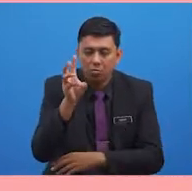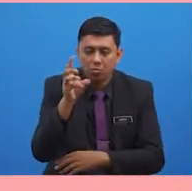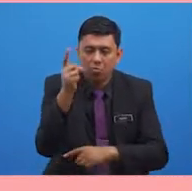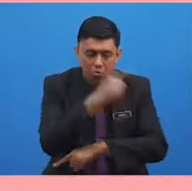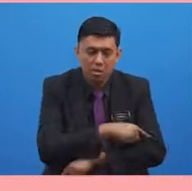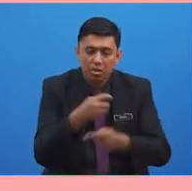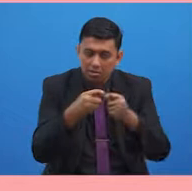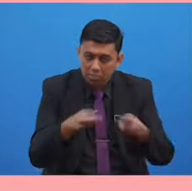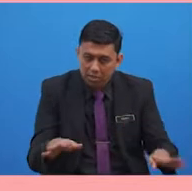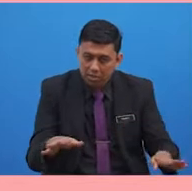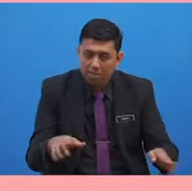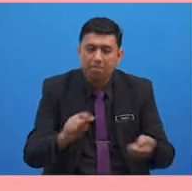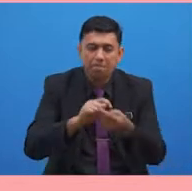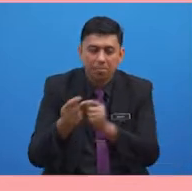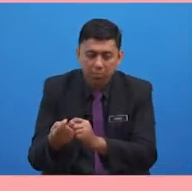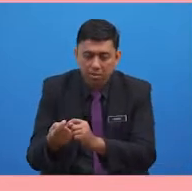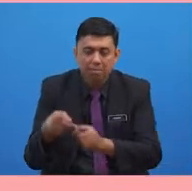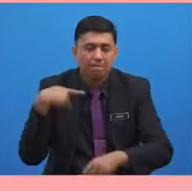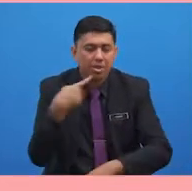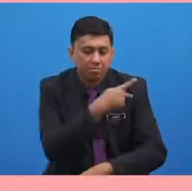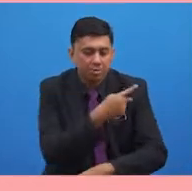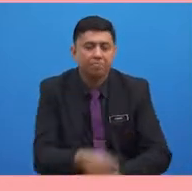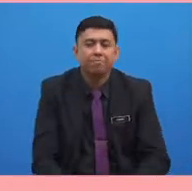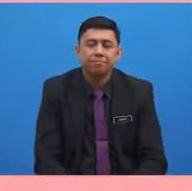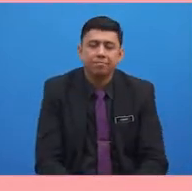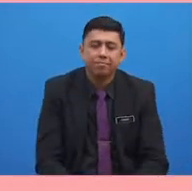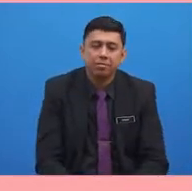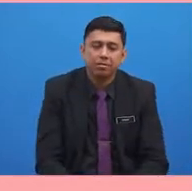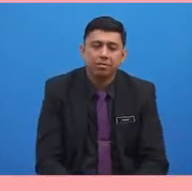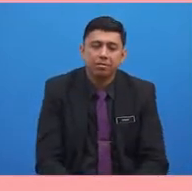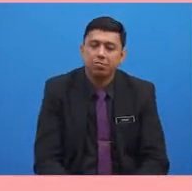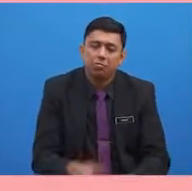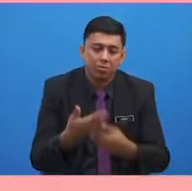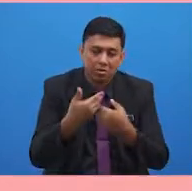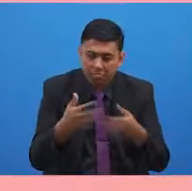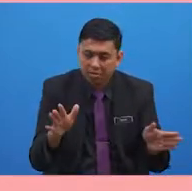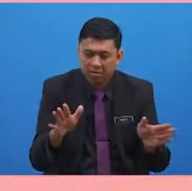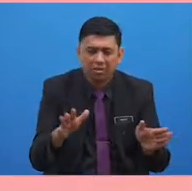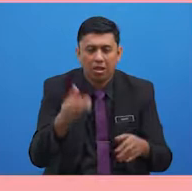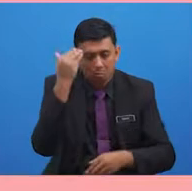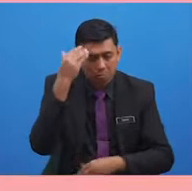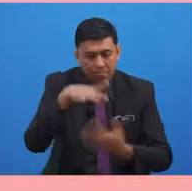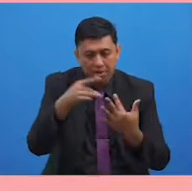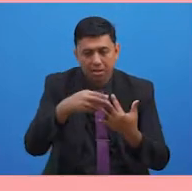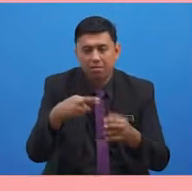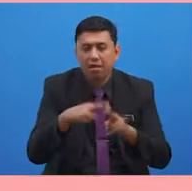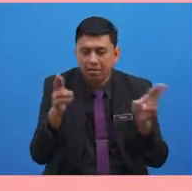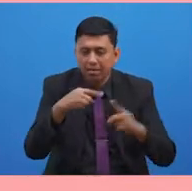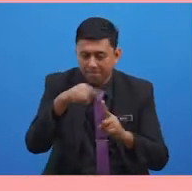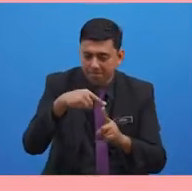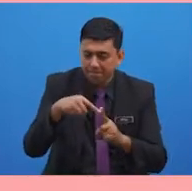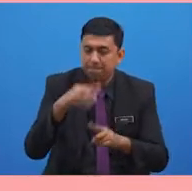60 hari setelah pembubaran parlimen. Setelah tarikh pilihan raya umum diketahui,